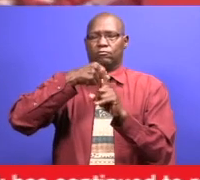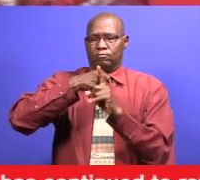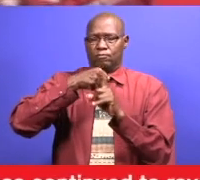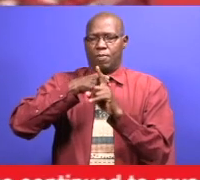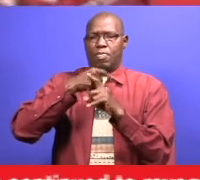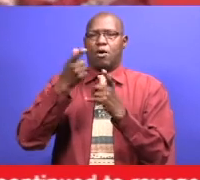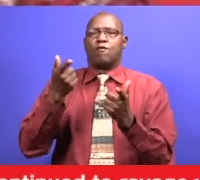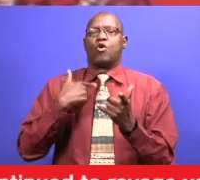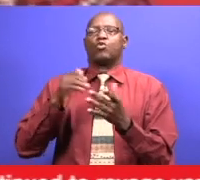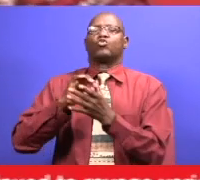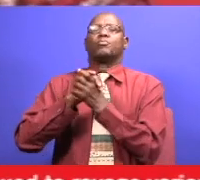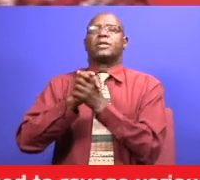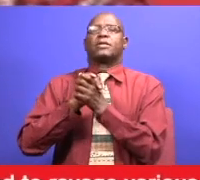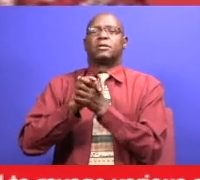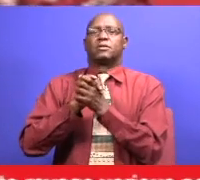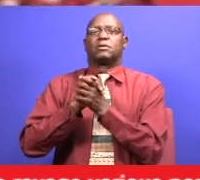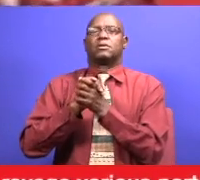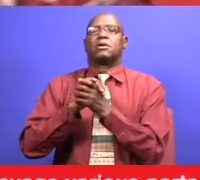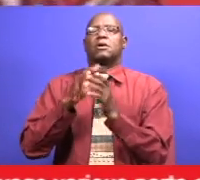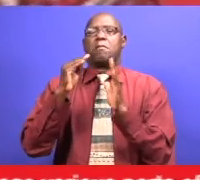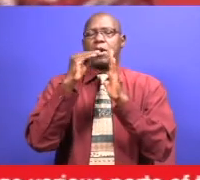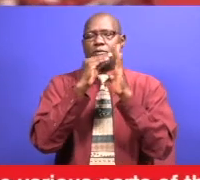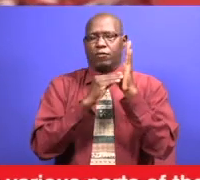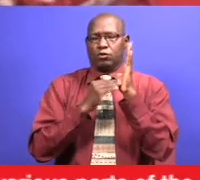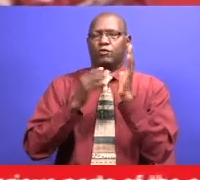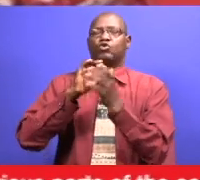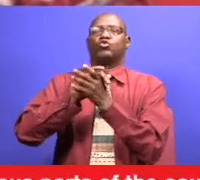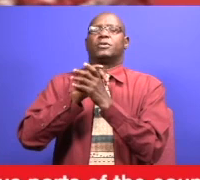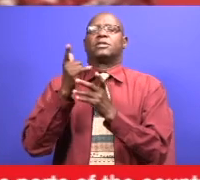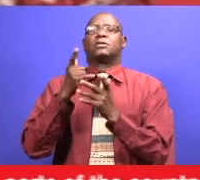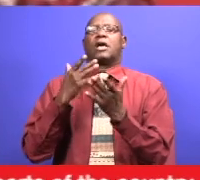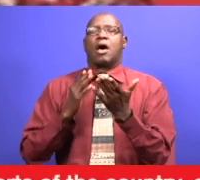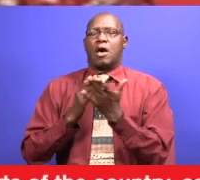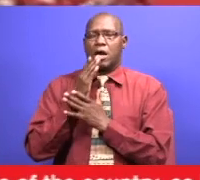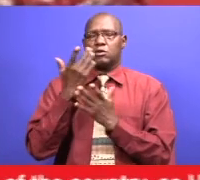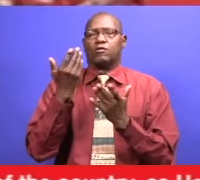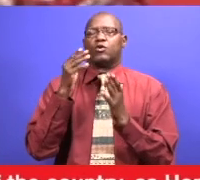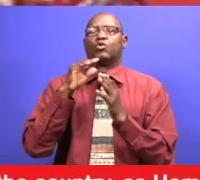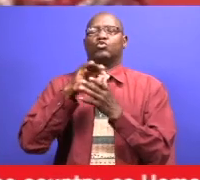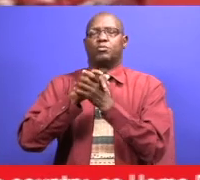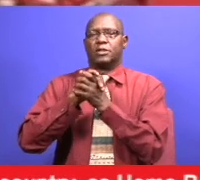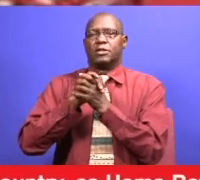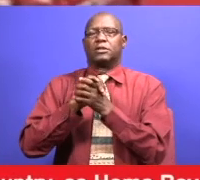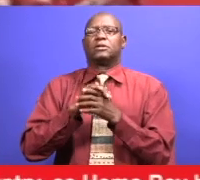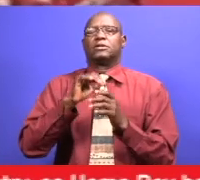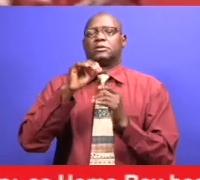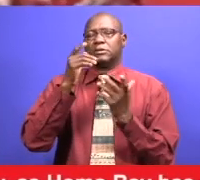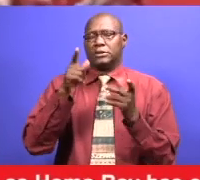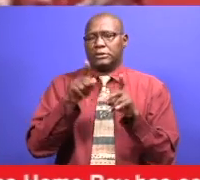za wajubilii na manifesto ya jubilii, haki za wanajubilii, sera za